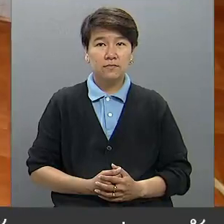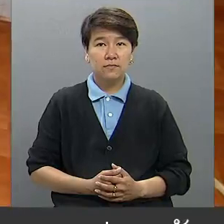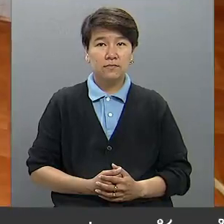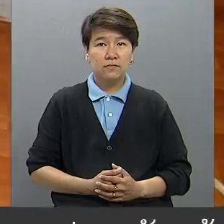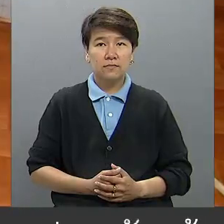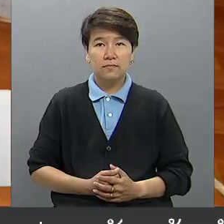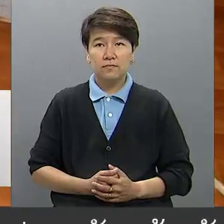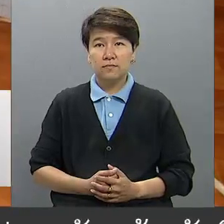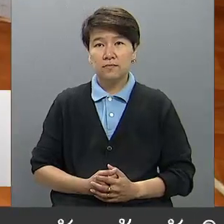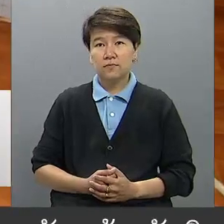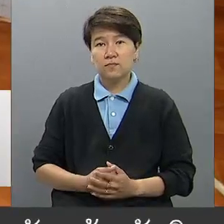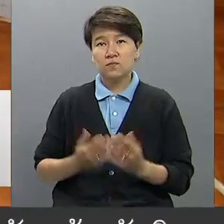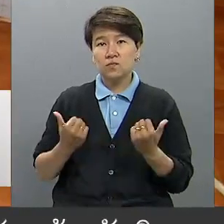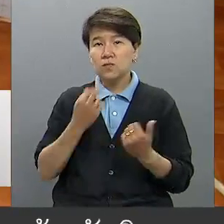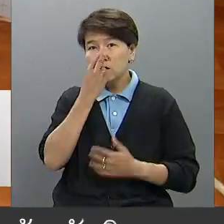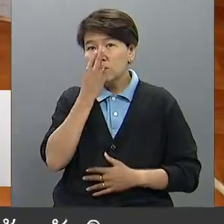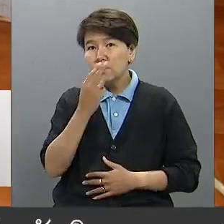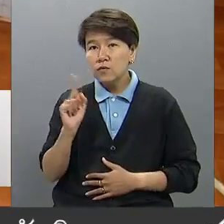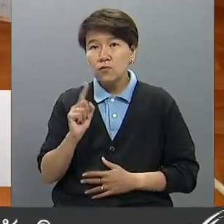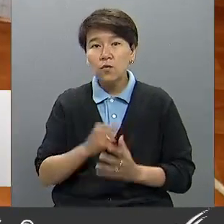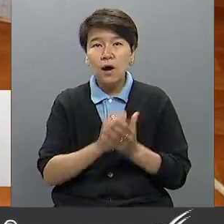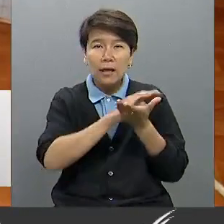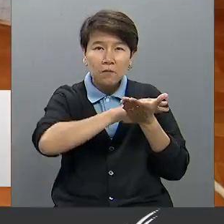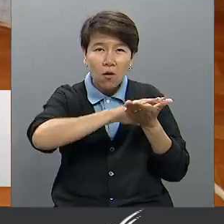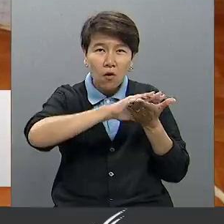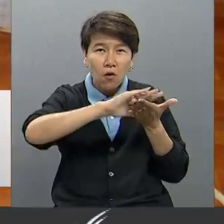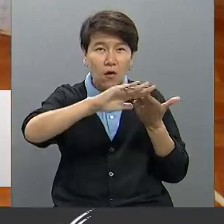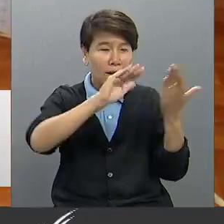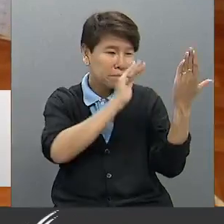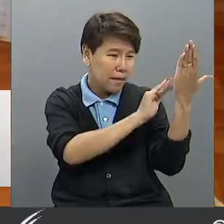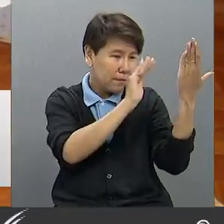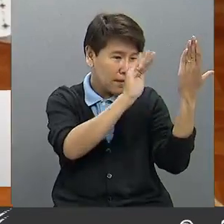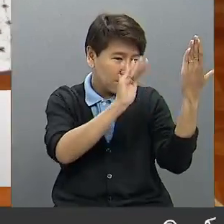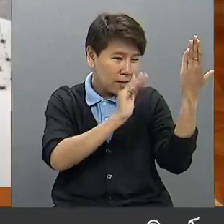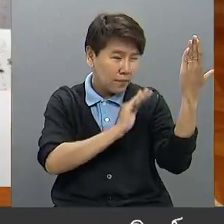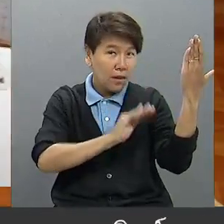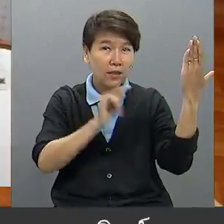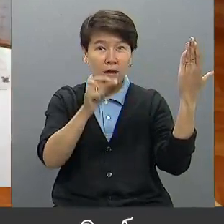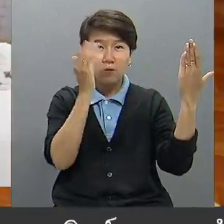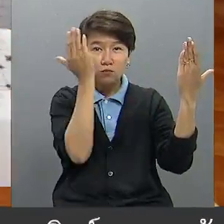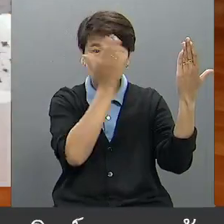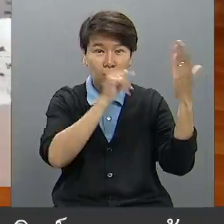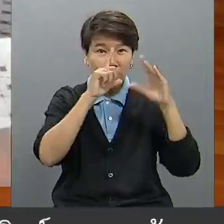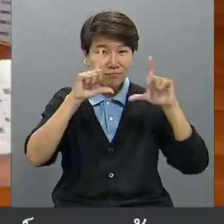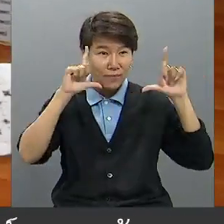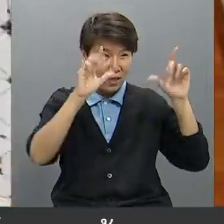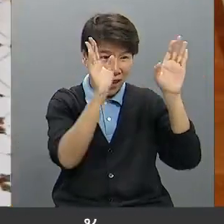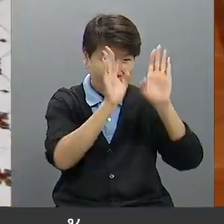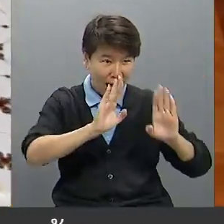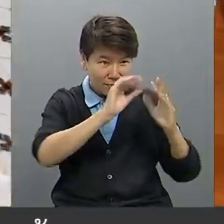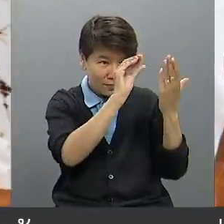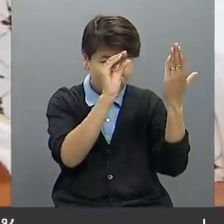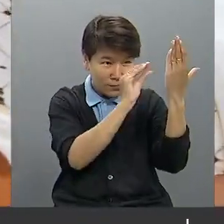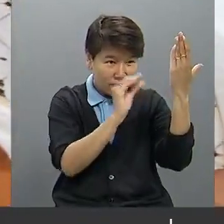ตอนนี้เราก็ติดกระดาษเรียบร้อยนะติดลูกปลาเรียบร้อยนะครับเนี่ยก็จะออกมาเป็นอย่างเงี้ยครับทีนี้ถึงขั้นตอนการตัดกระดาษ